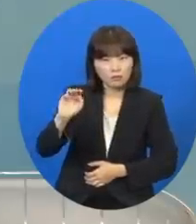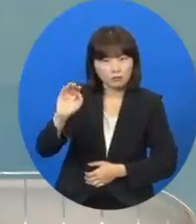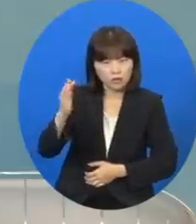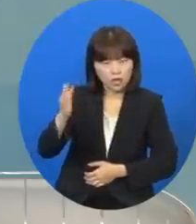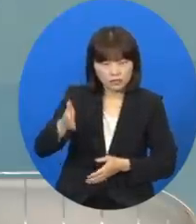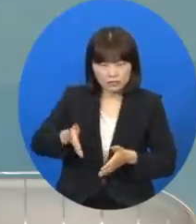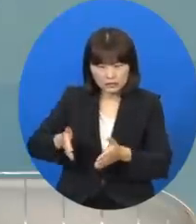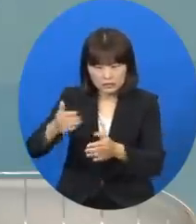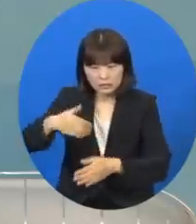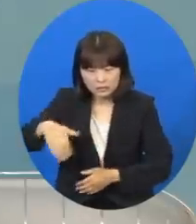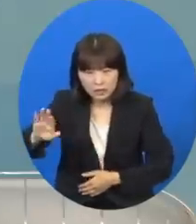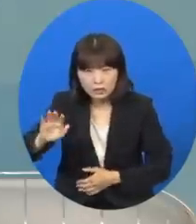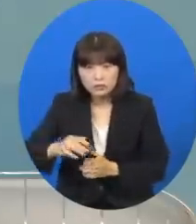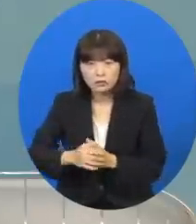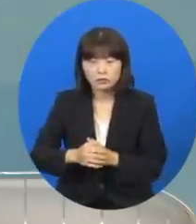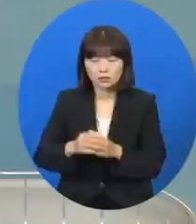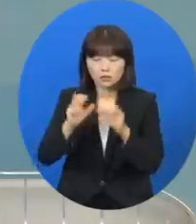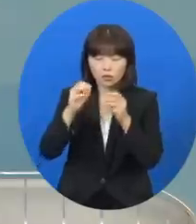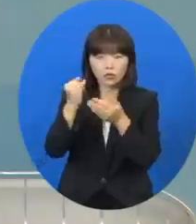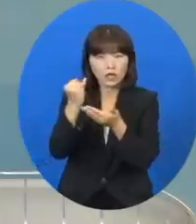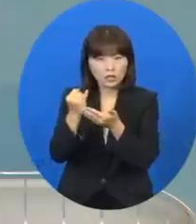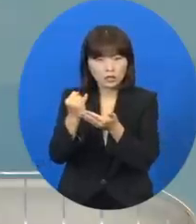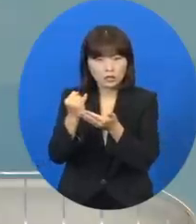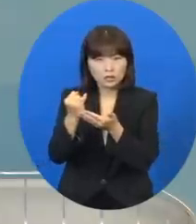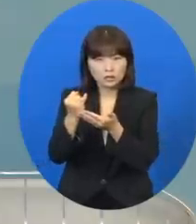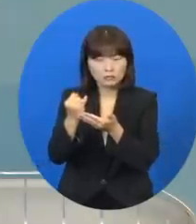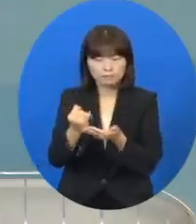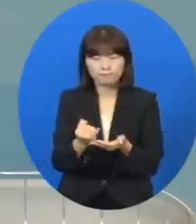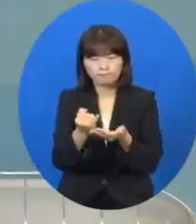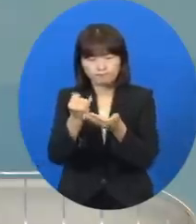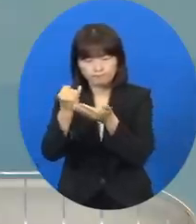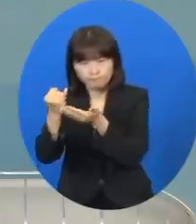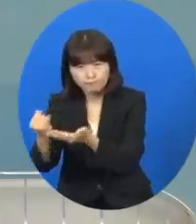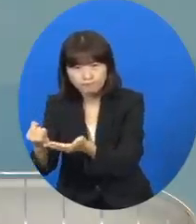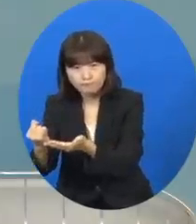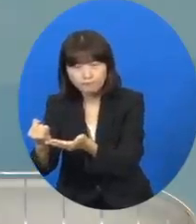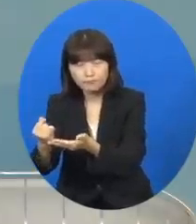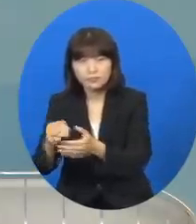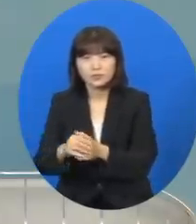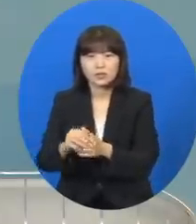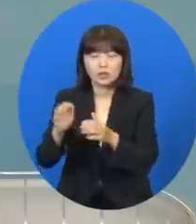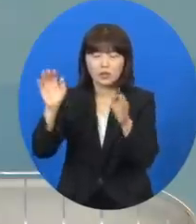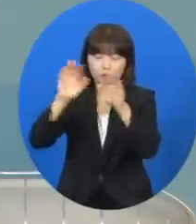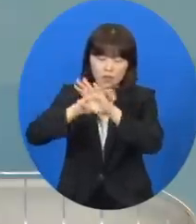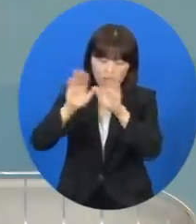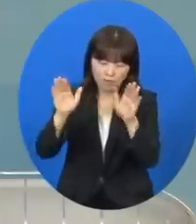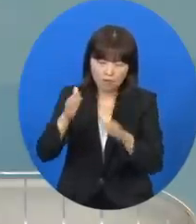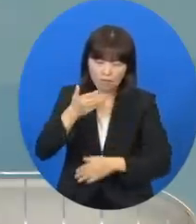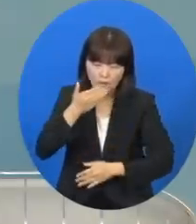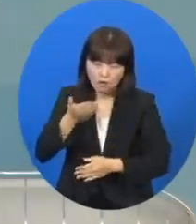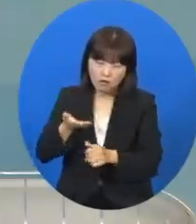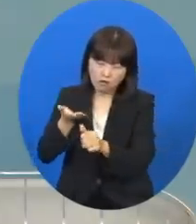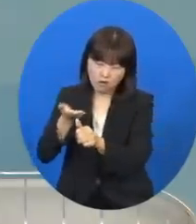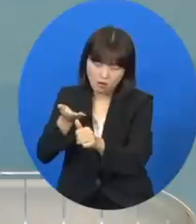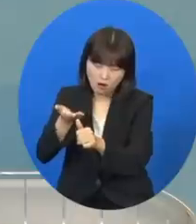선교사님을 거기다가 모시고 밤낮으로 음식을 제공하면서 먹이고 살린